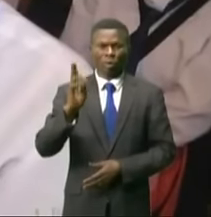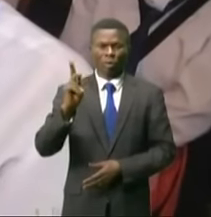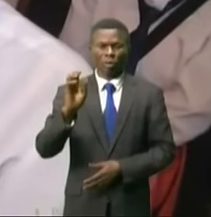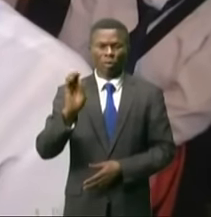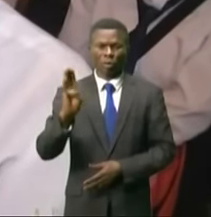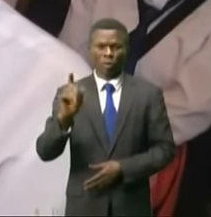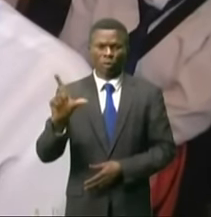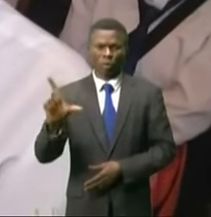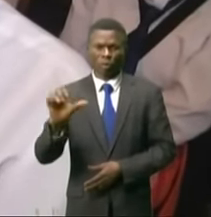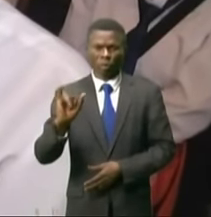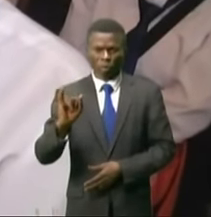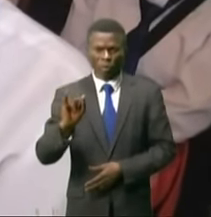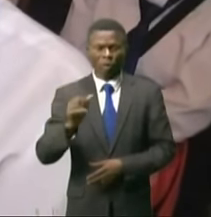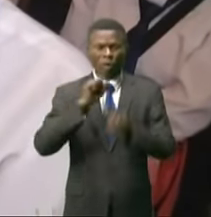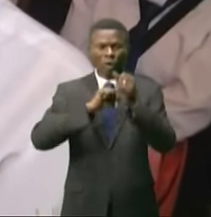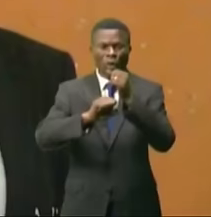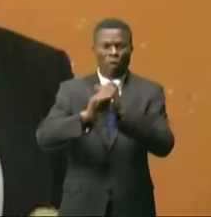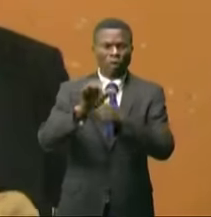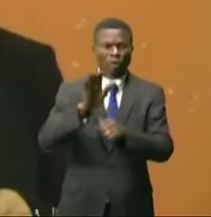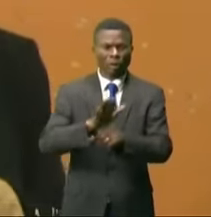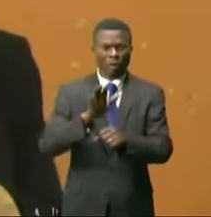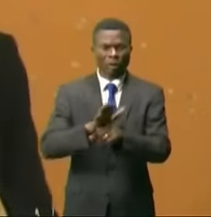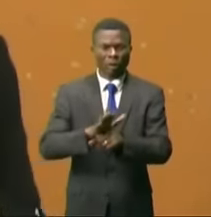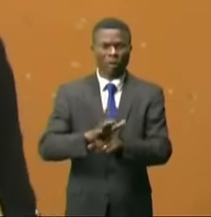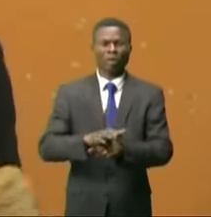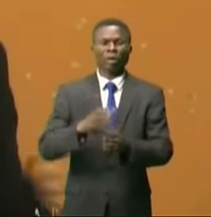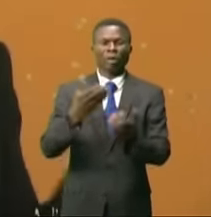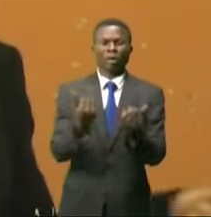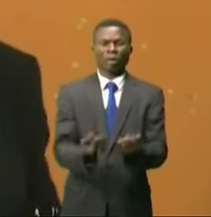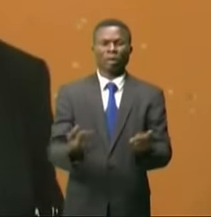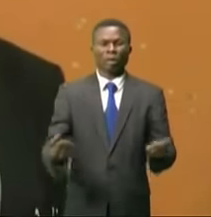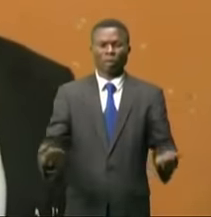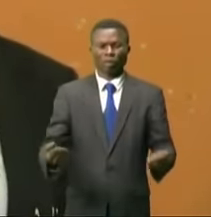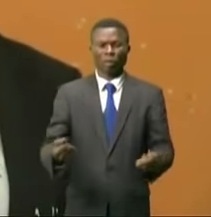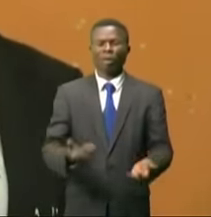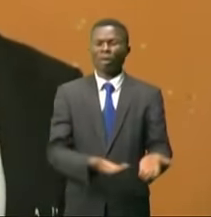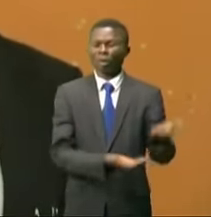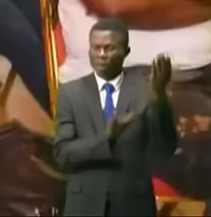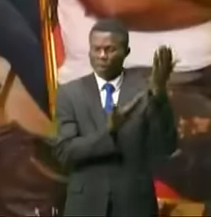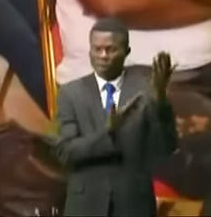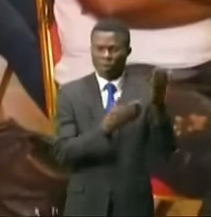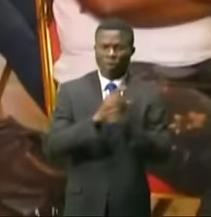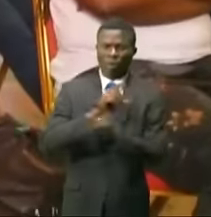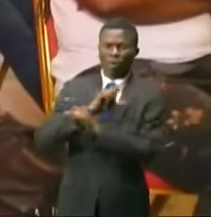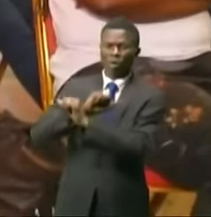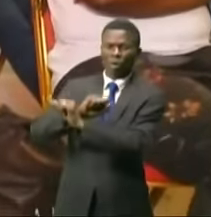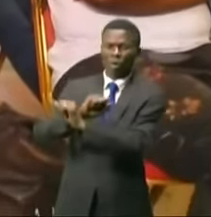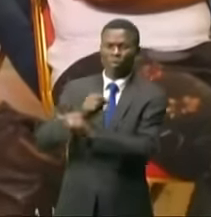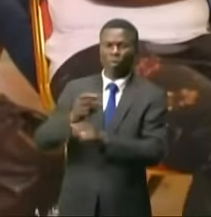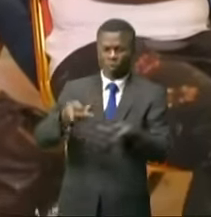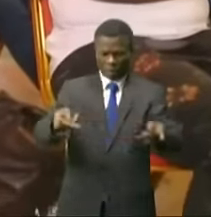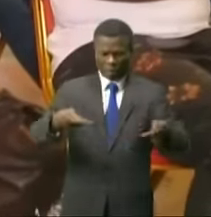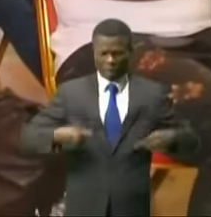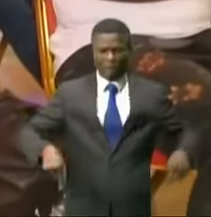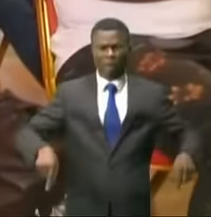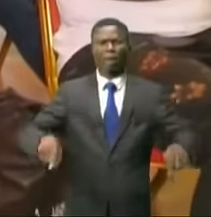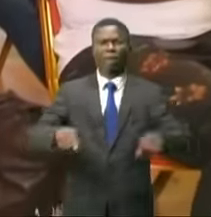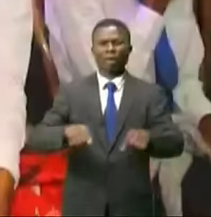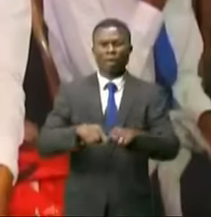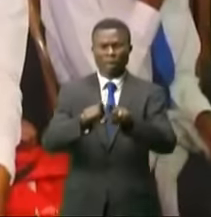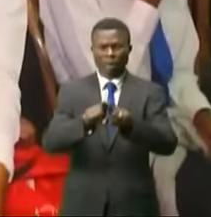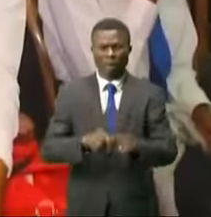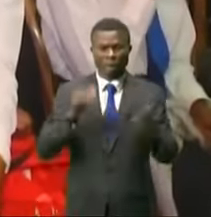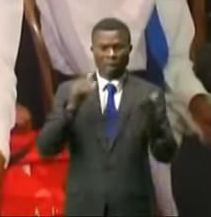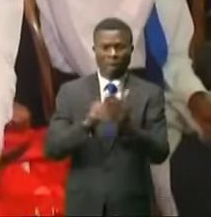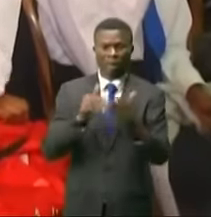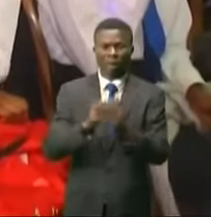privilégié pour une sensibilisation accrue des apprenants sur l'importance de la protection de l'environnement aujourd'hui